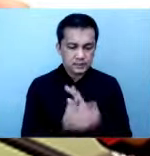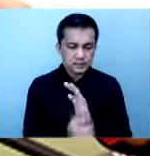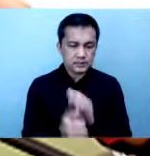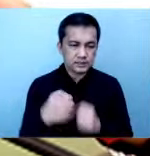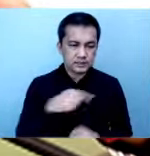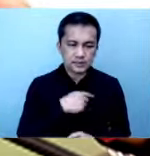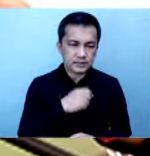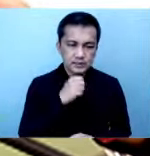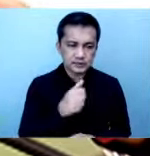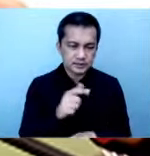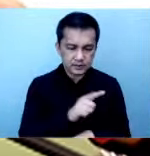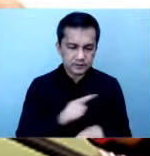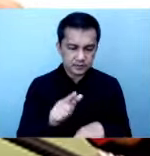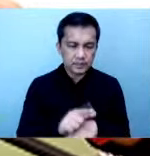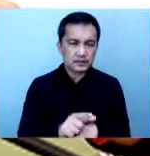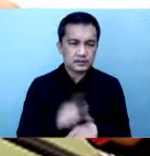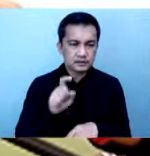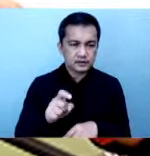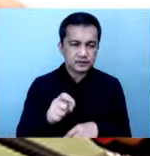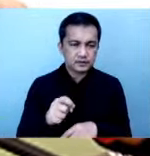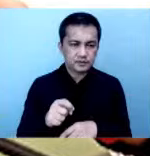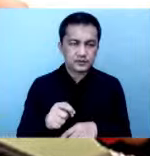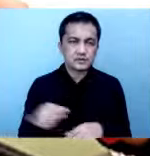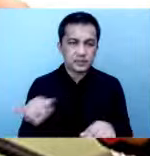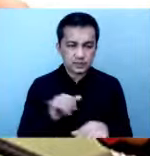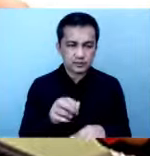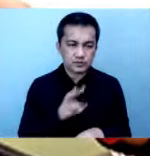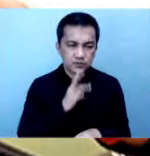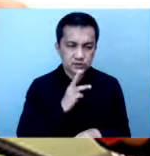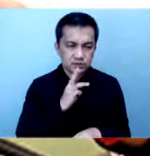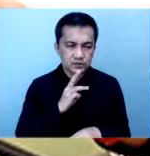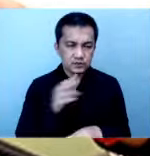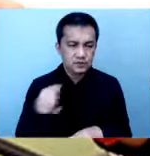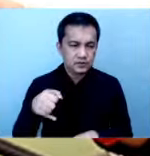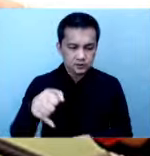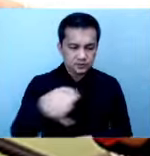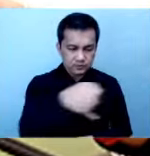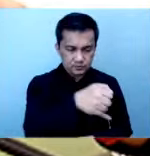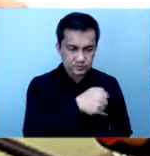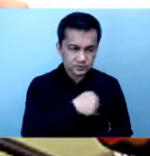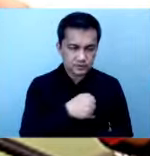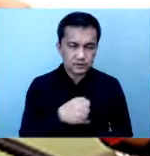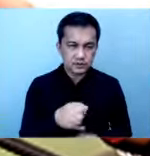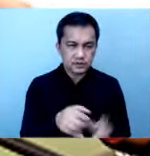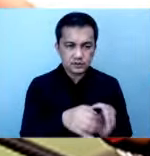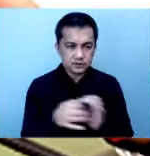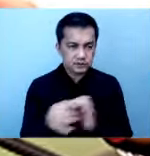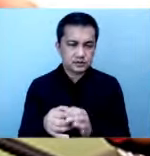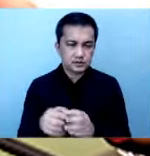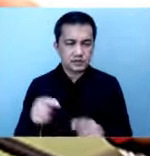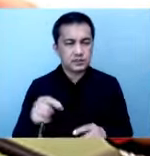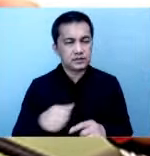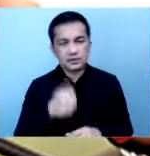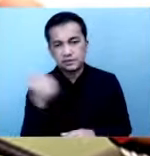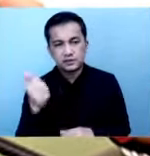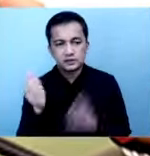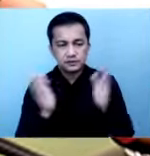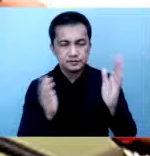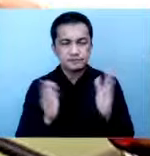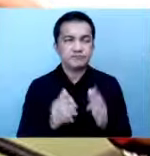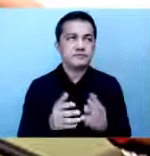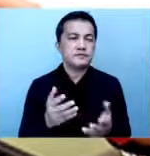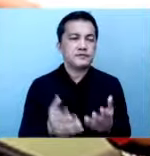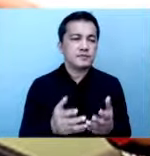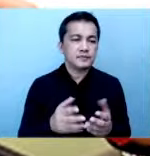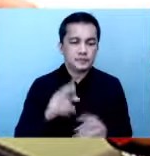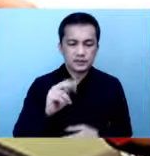dapat umabot sa tubig na sa teritoryo natin in conjunction sa ibang serbisyo, yung Navy, yung Coast